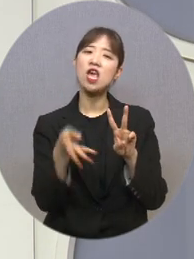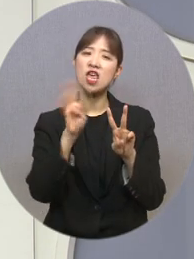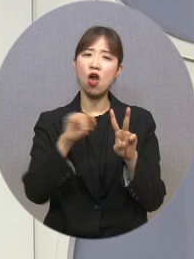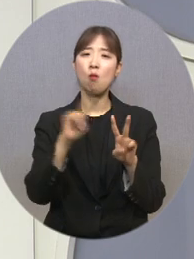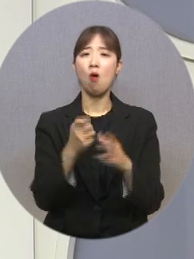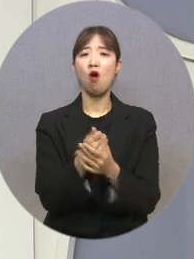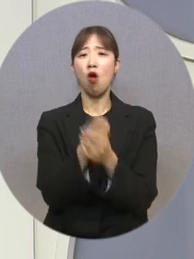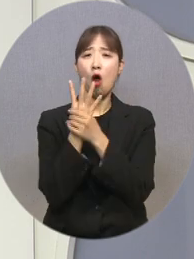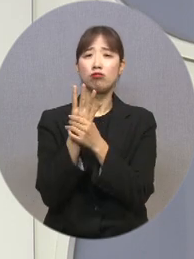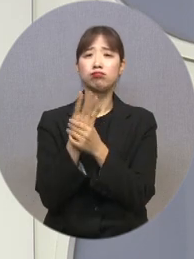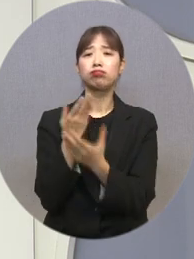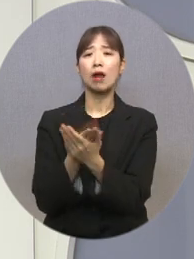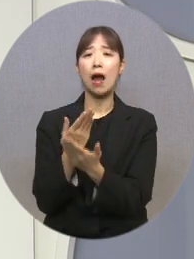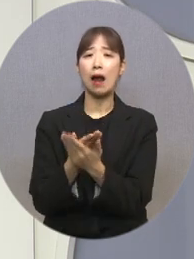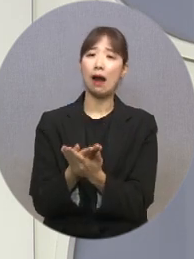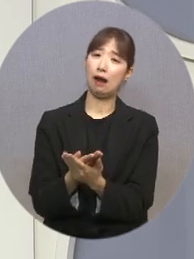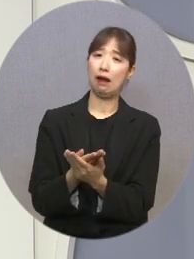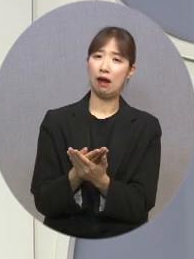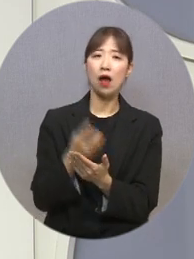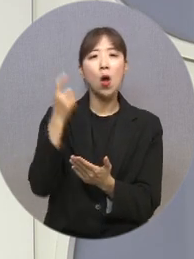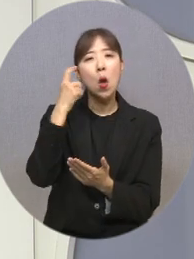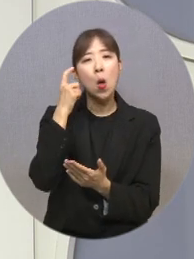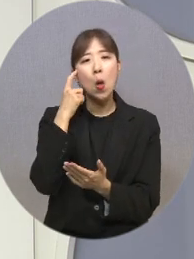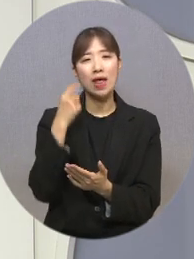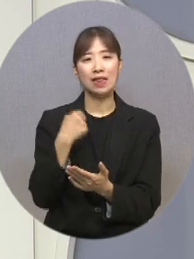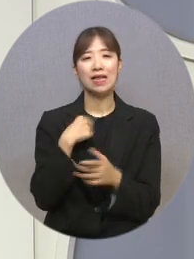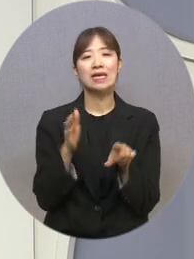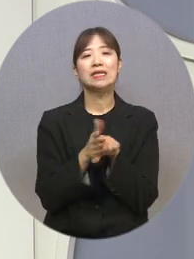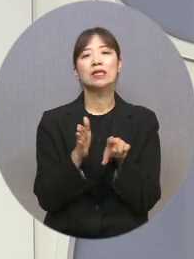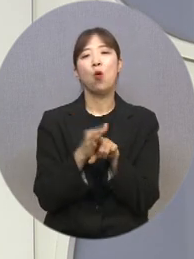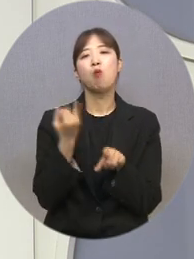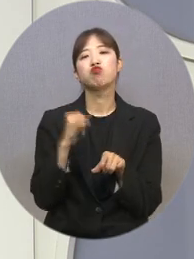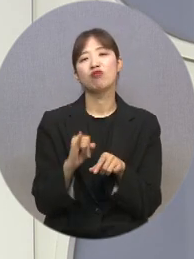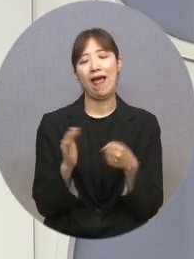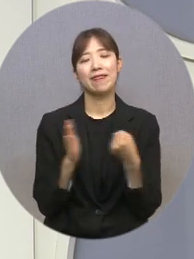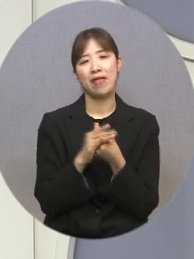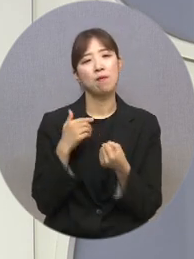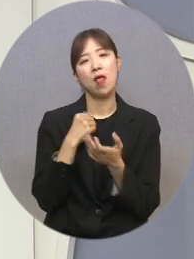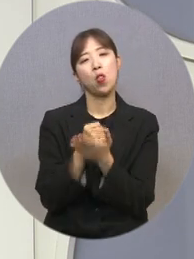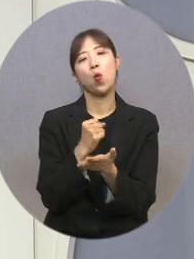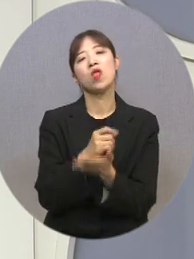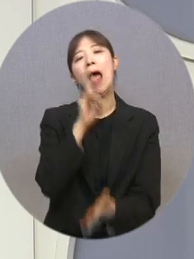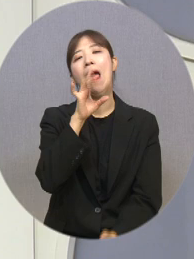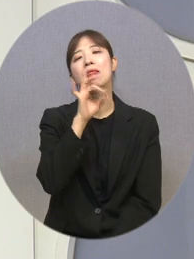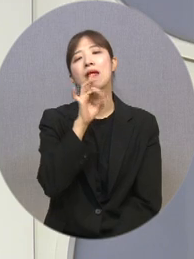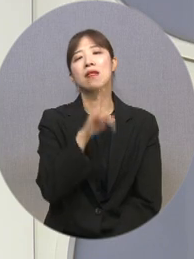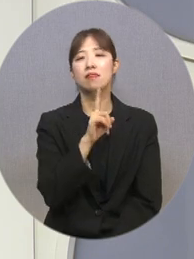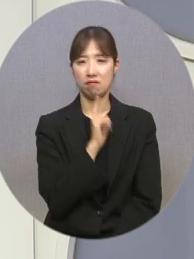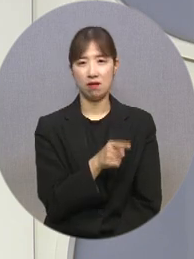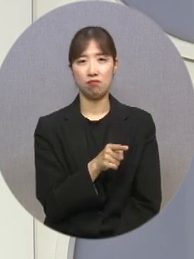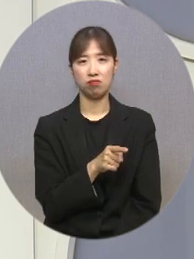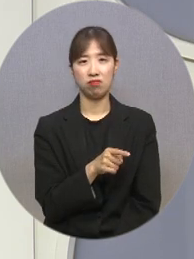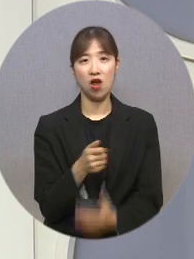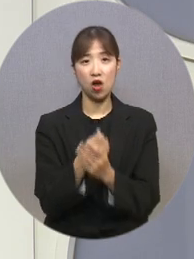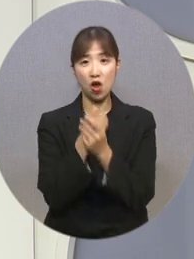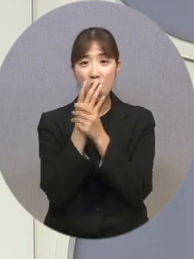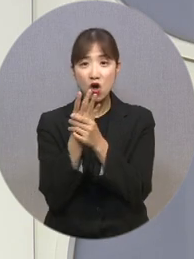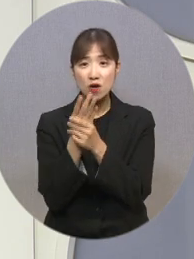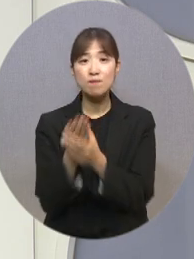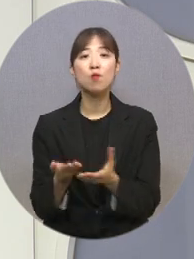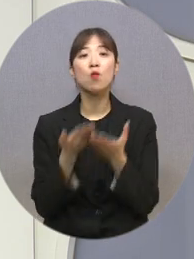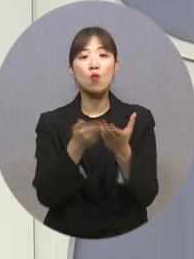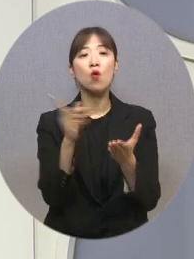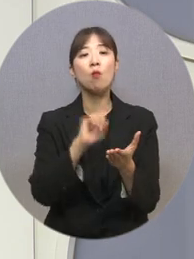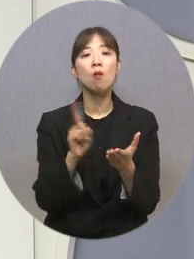빌려가면서 현금으로 달라 그러거든요. 왜 그러냐 하면은 자기는 신용불량자이기 때문에 통장 거래는 못 한다. 그럼 현금으로 주면은 그러면